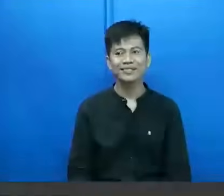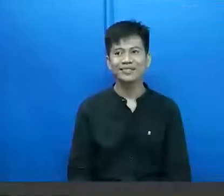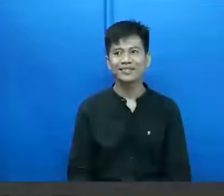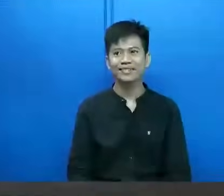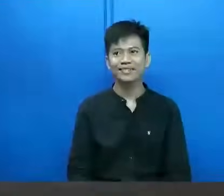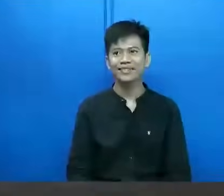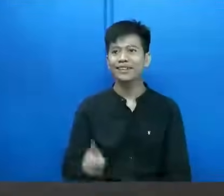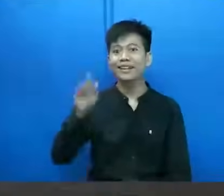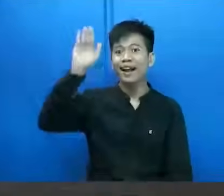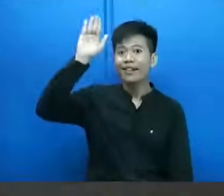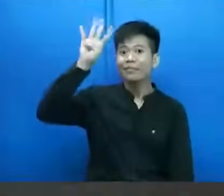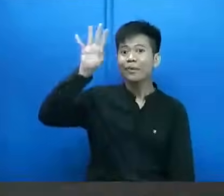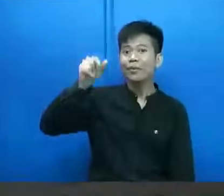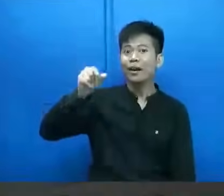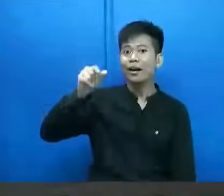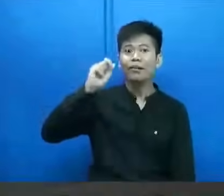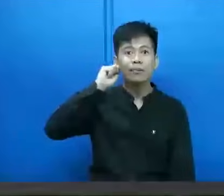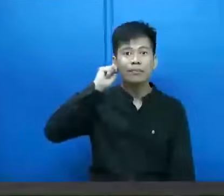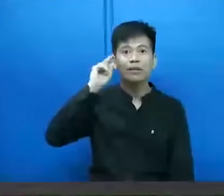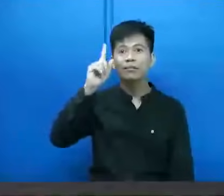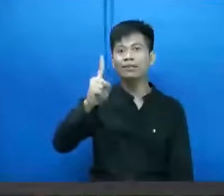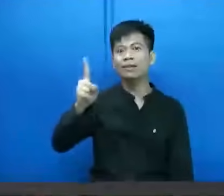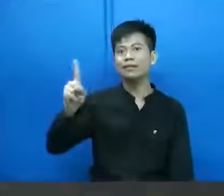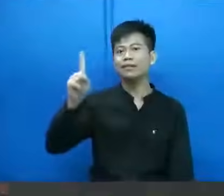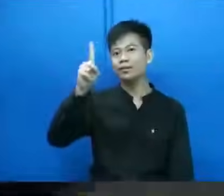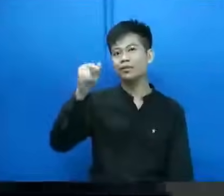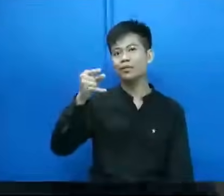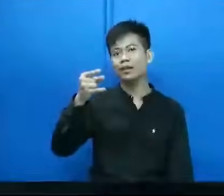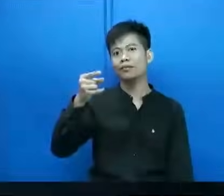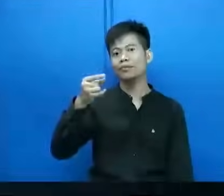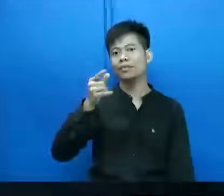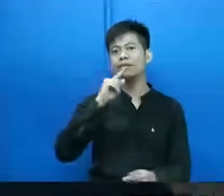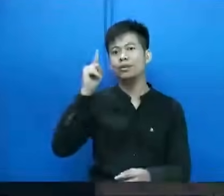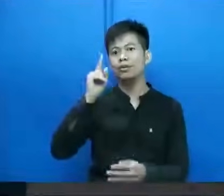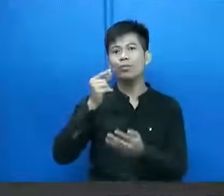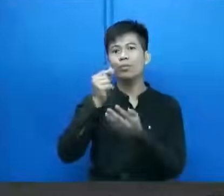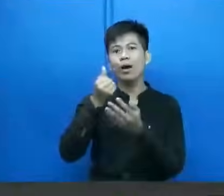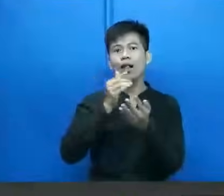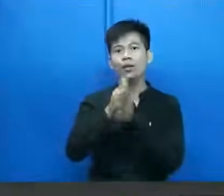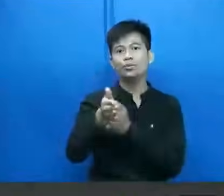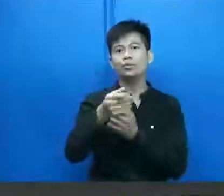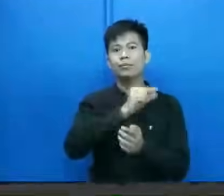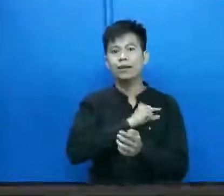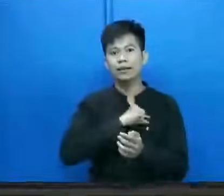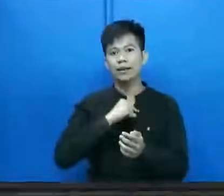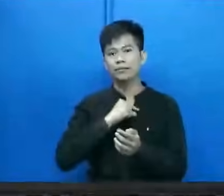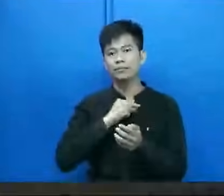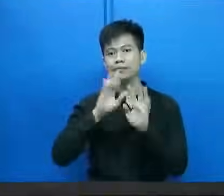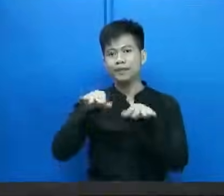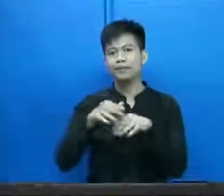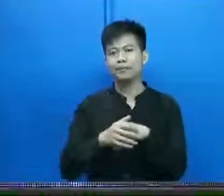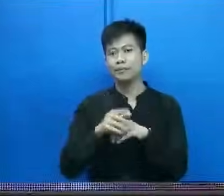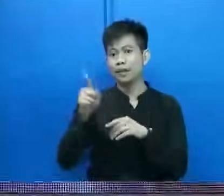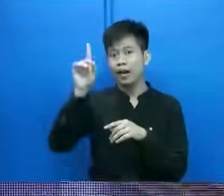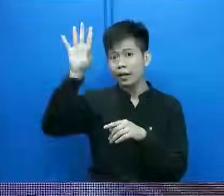Yang tadi angkat ada 4 orang akhwat masing-masing dapat 1 juta rupiah insyaallah. Uangnya langsung saya serahkan malam ini, saya titip ke panitia. Tadi yang angkat tangan 1